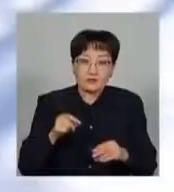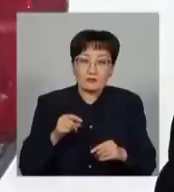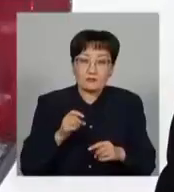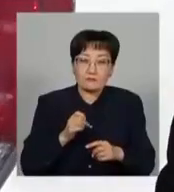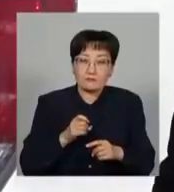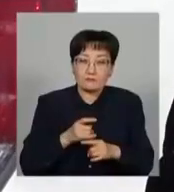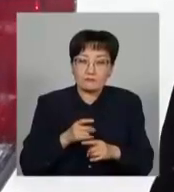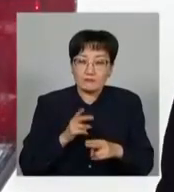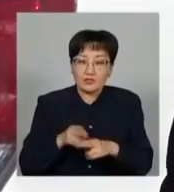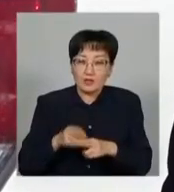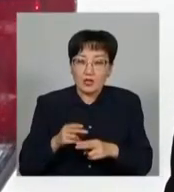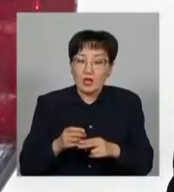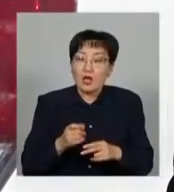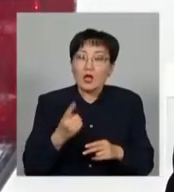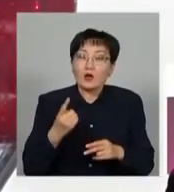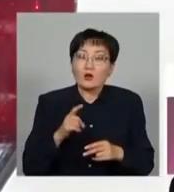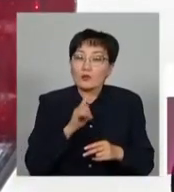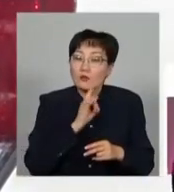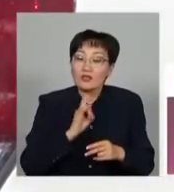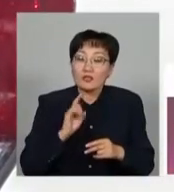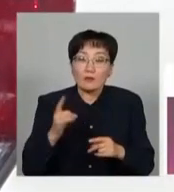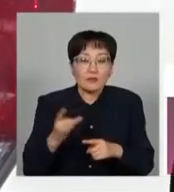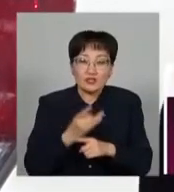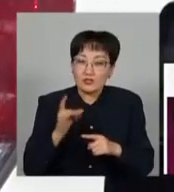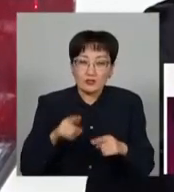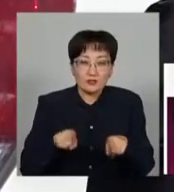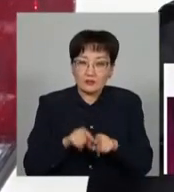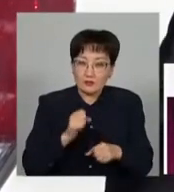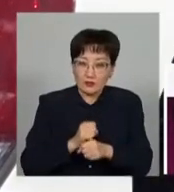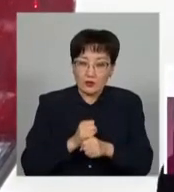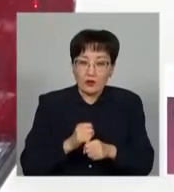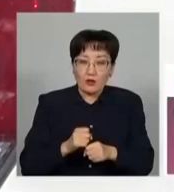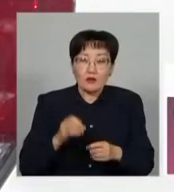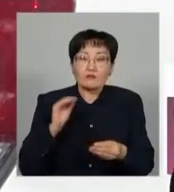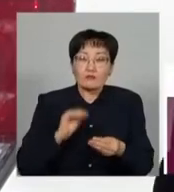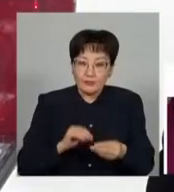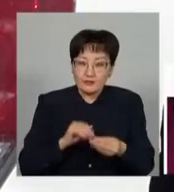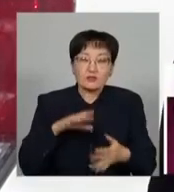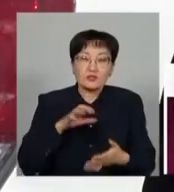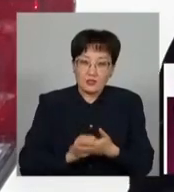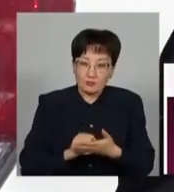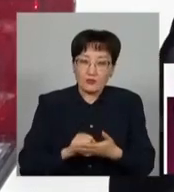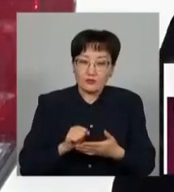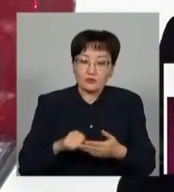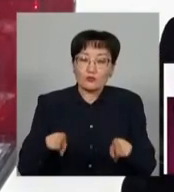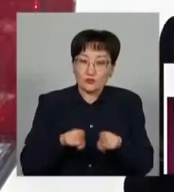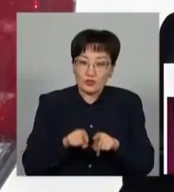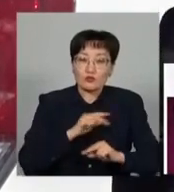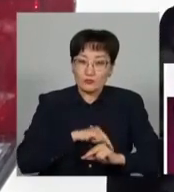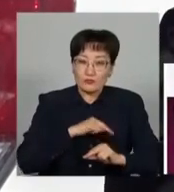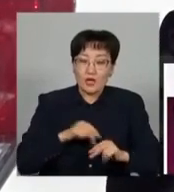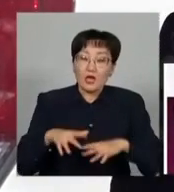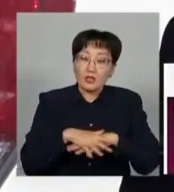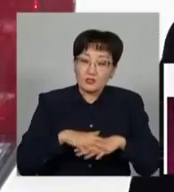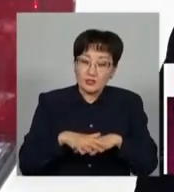отыр. Зәмдәгүлдің бірінші жұмысы емес бұл. Зәмдәгүлдің ол кәсібі. Ол сөйтіп